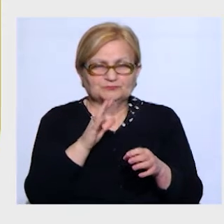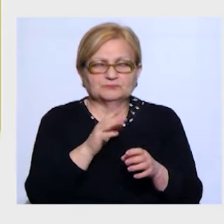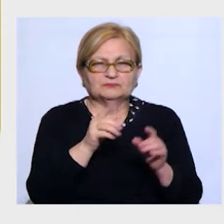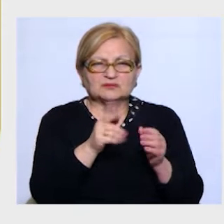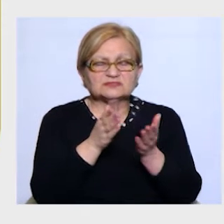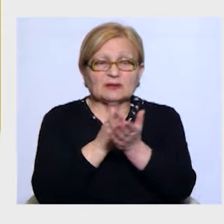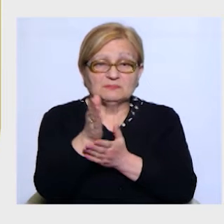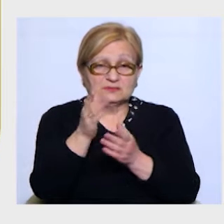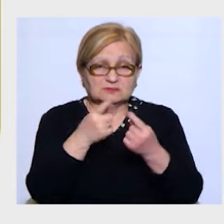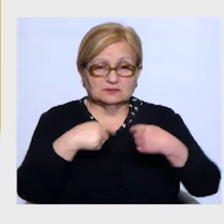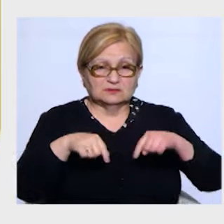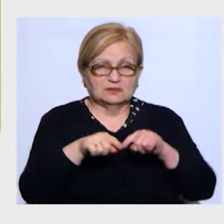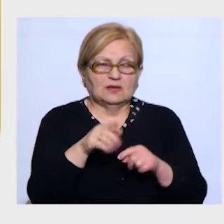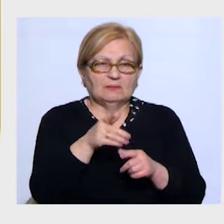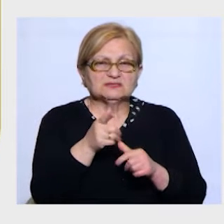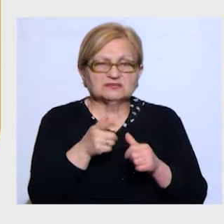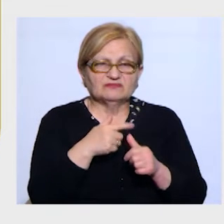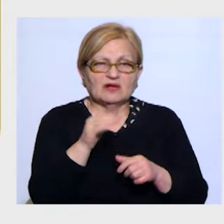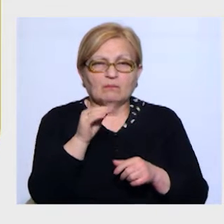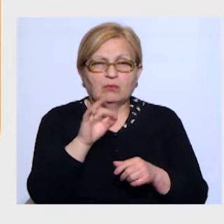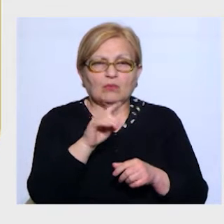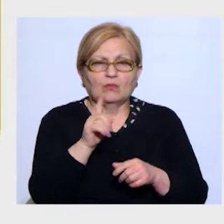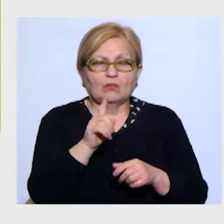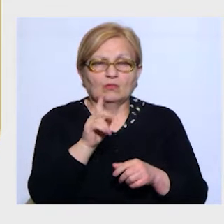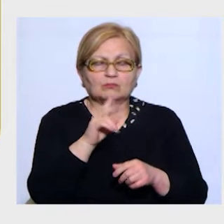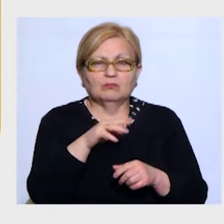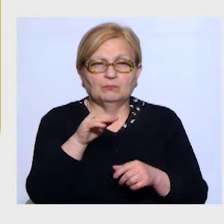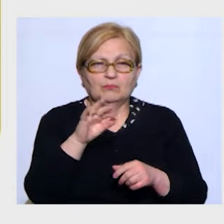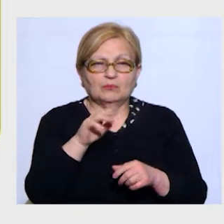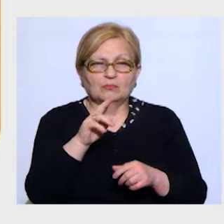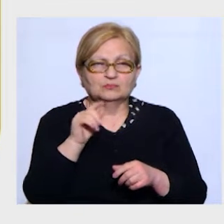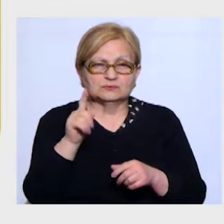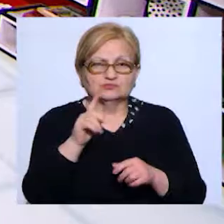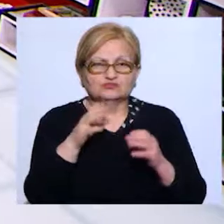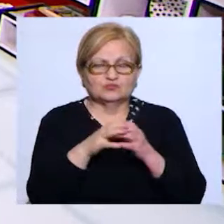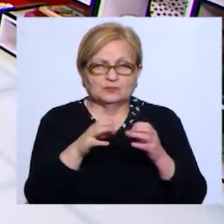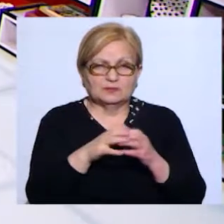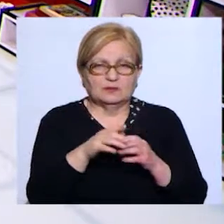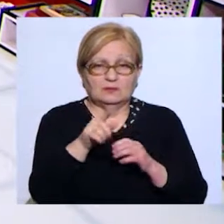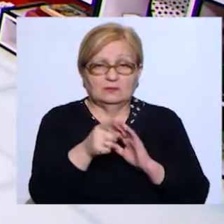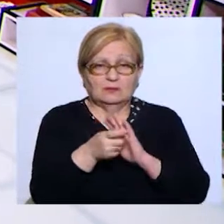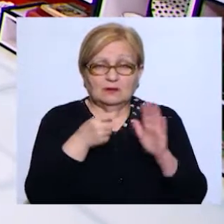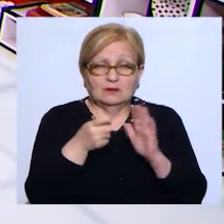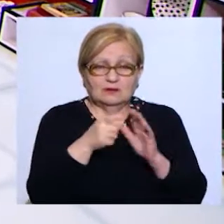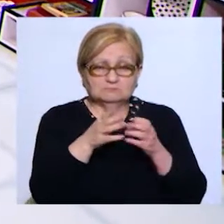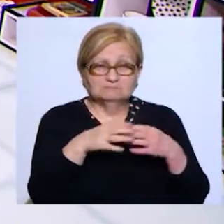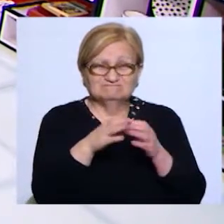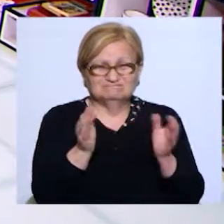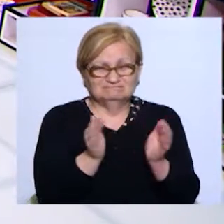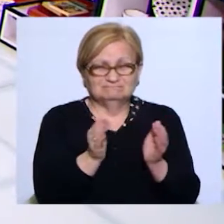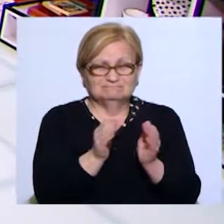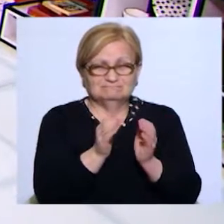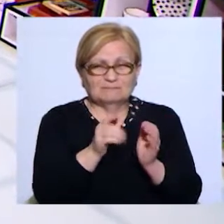აუდიტორია, ესეთი ფოკუს ჯგუფებსაც ეძახიან ხოლმე, და შემდეგ ამ მცირე ჯგუფის გამოკითხვის შედეგად ხდება